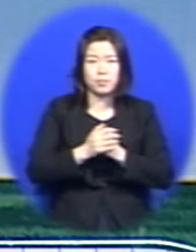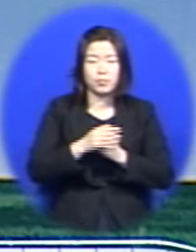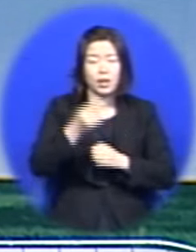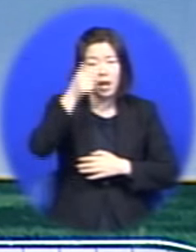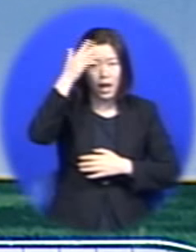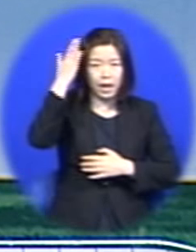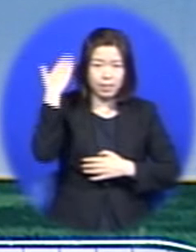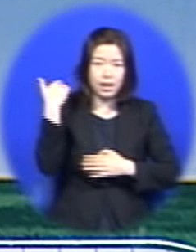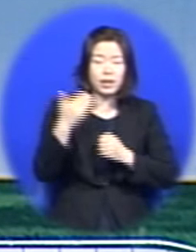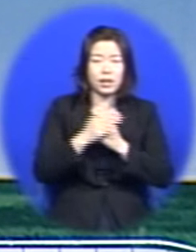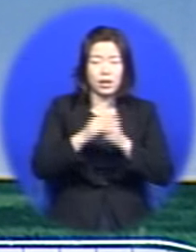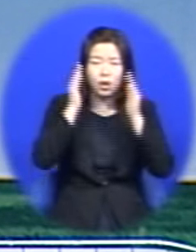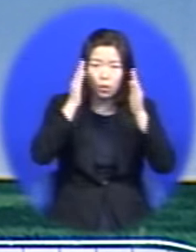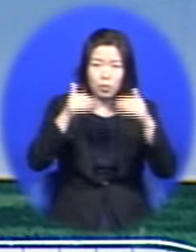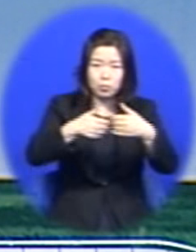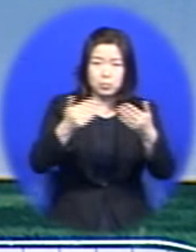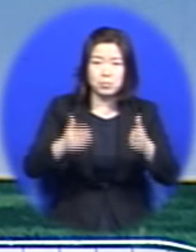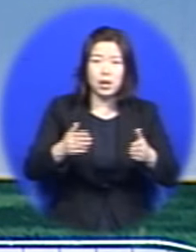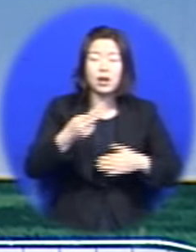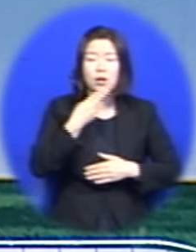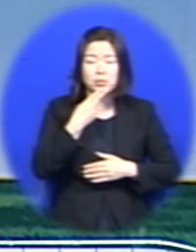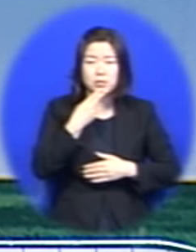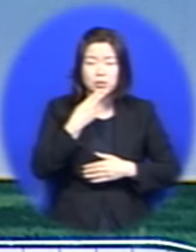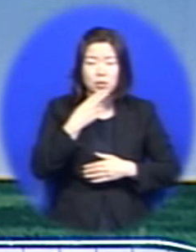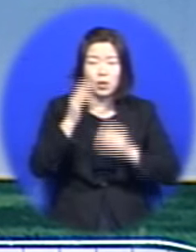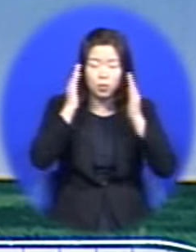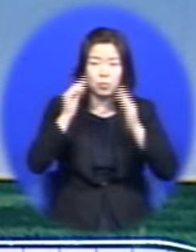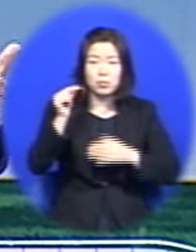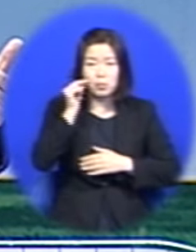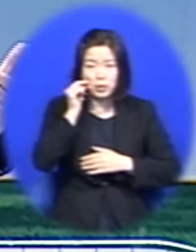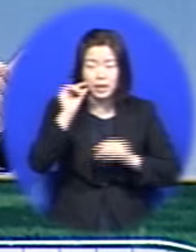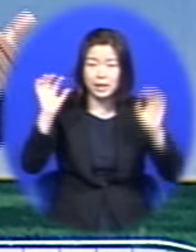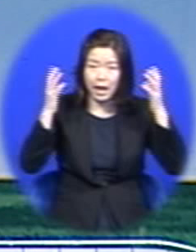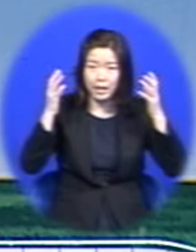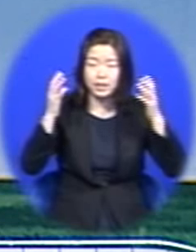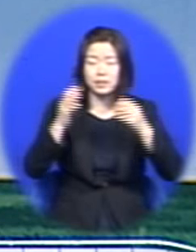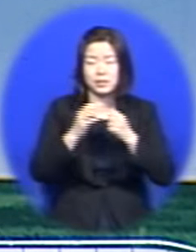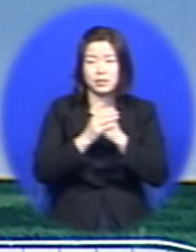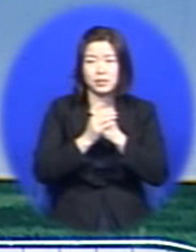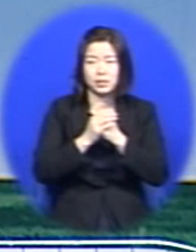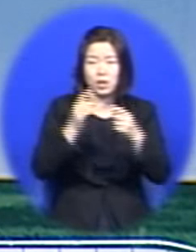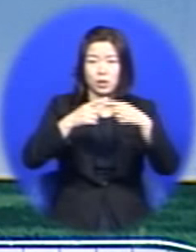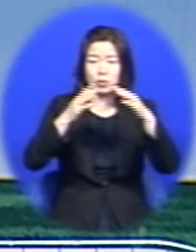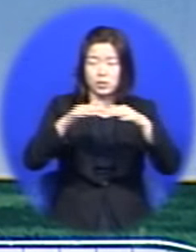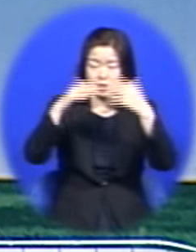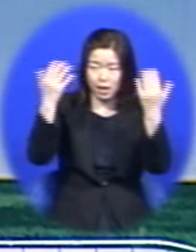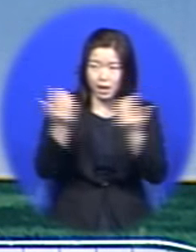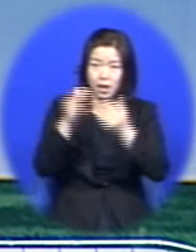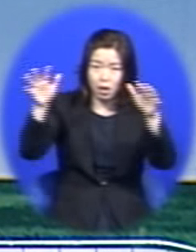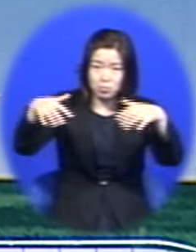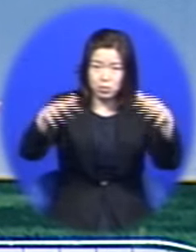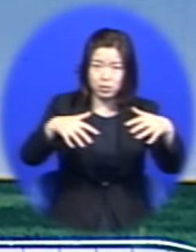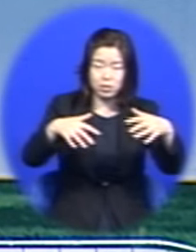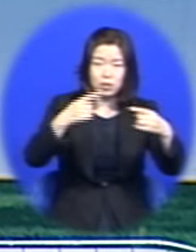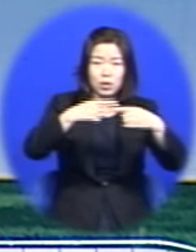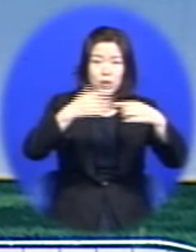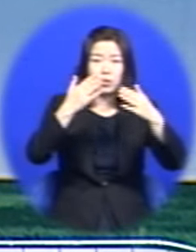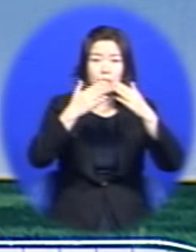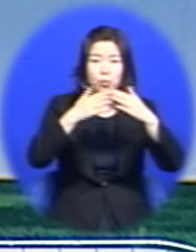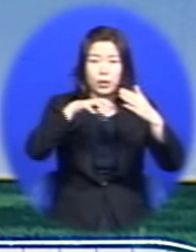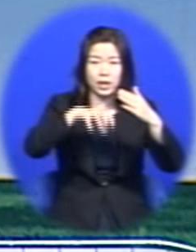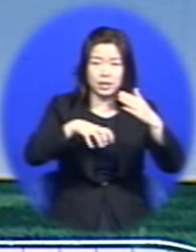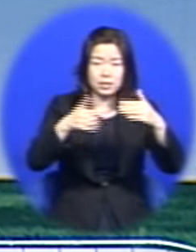그때 공부방이 없어서 공부 못하는 아이들을 교회에서 다 오라 그래서 교회에서 공부를 하게